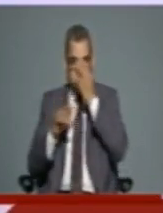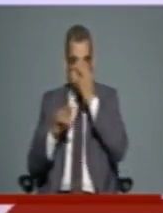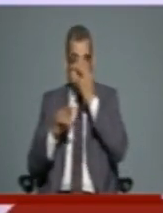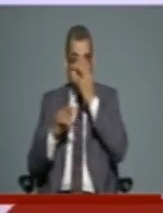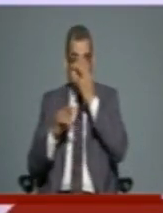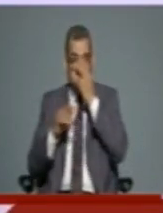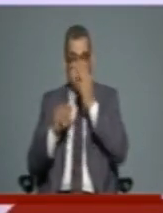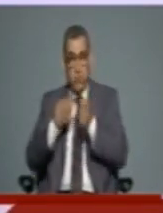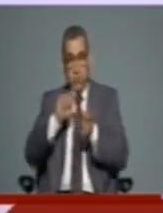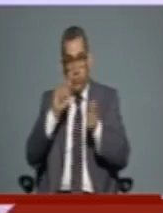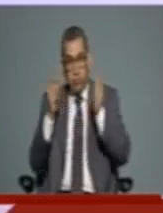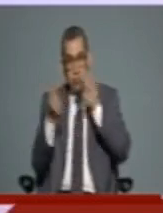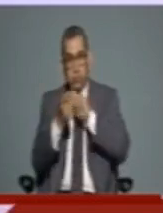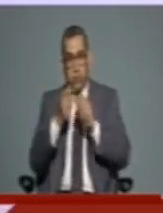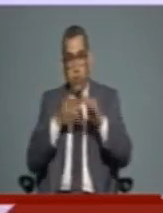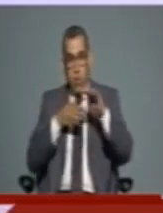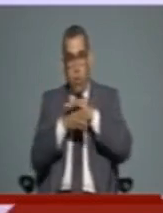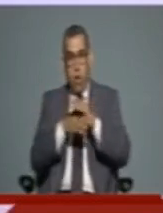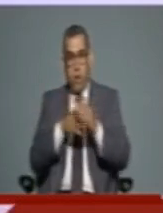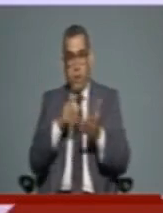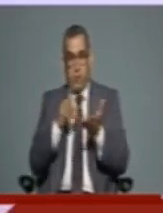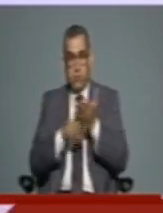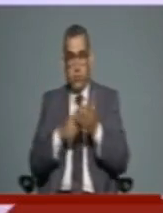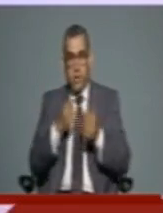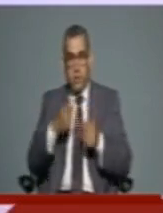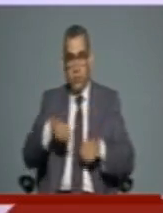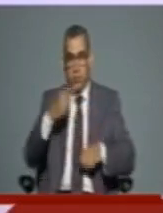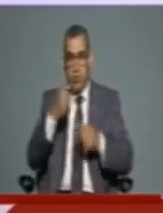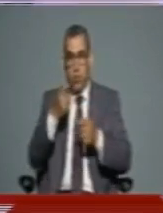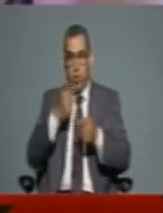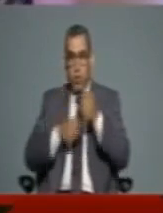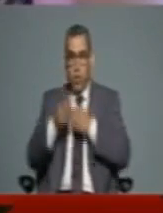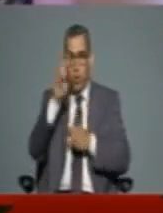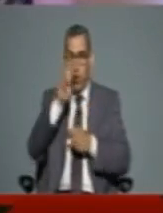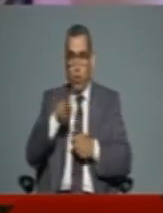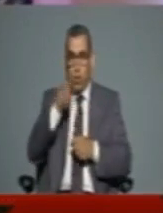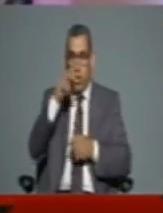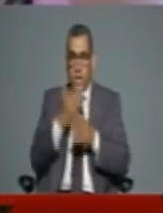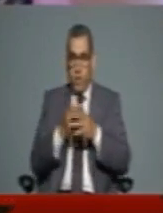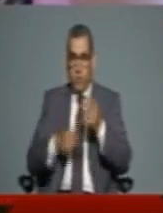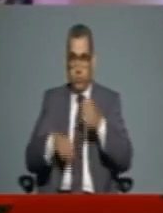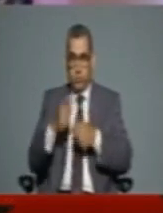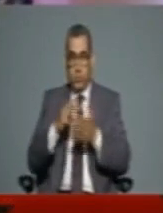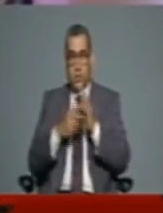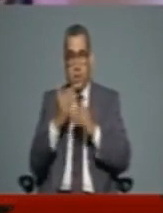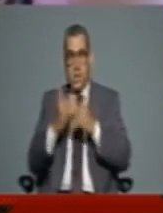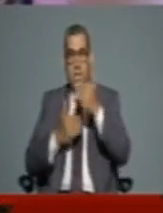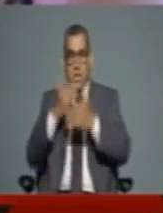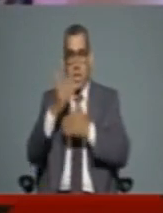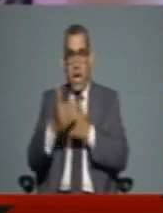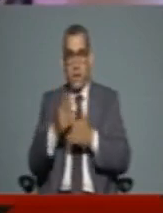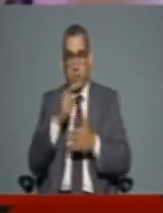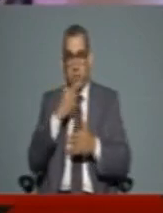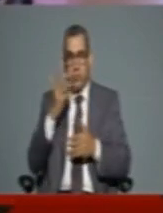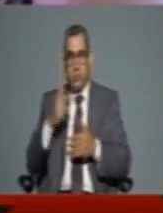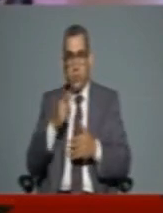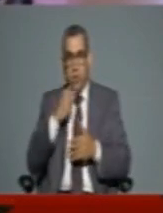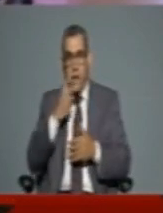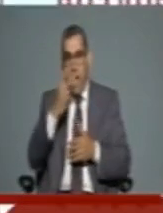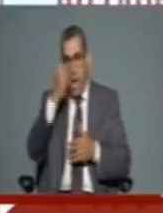التغيرات الداخلية في سعر العملة. وبالتالي زاد، كان في